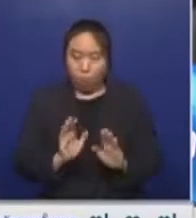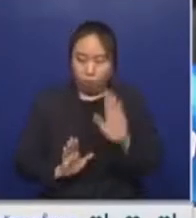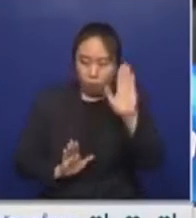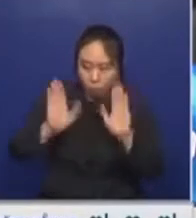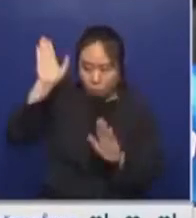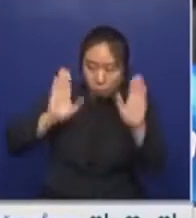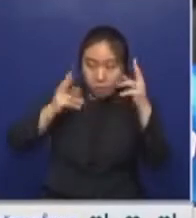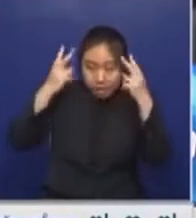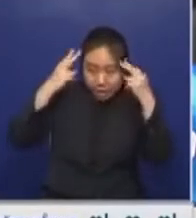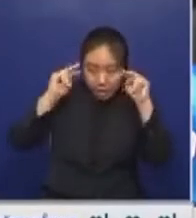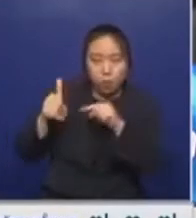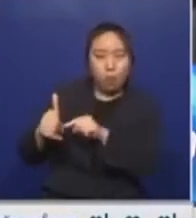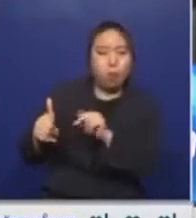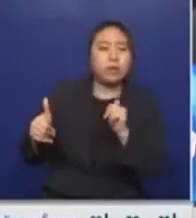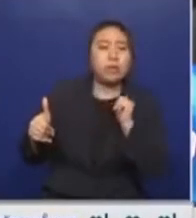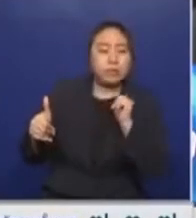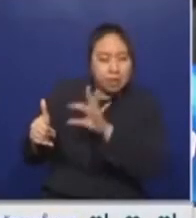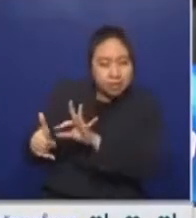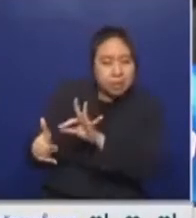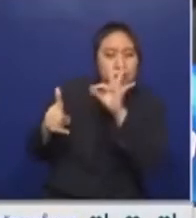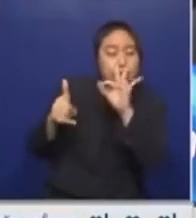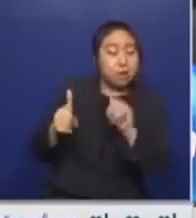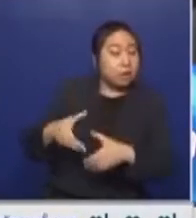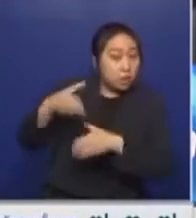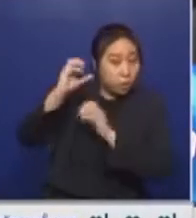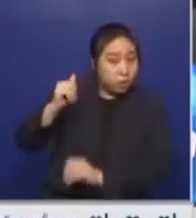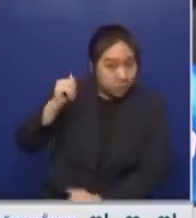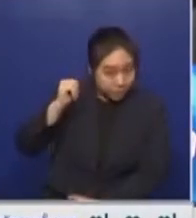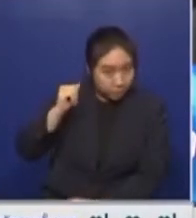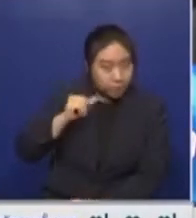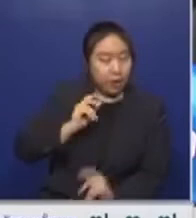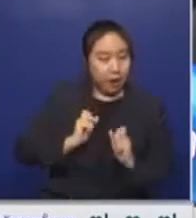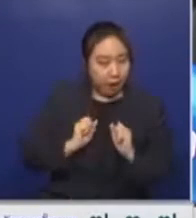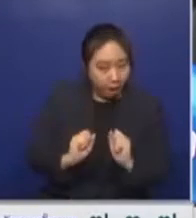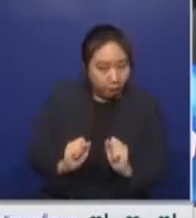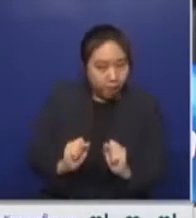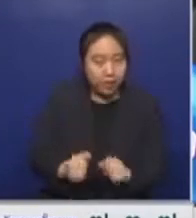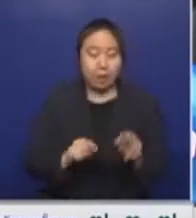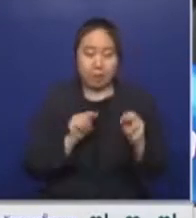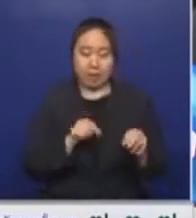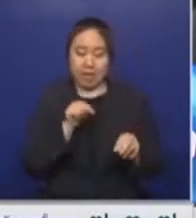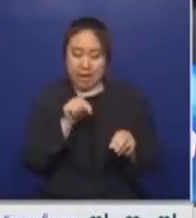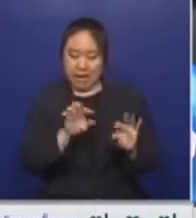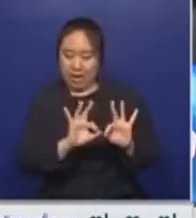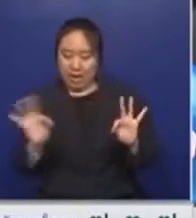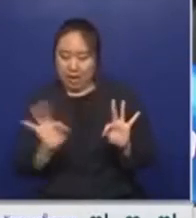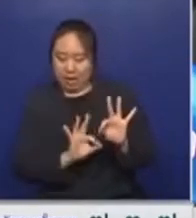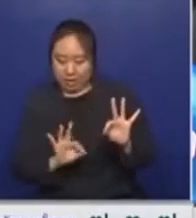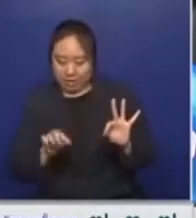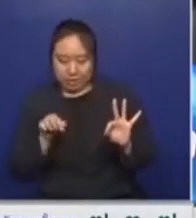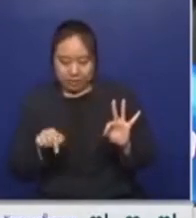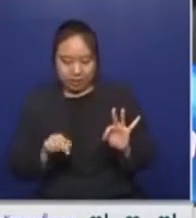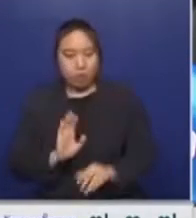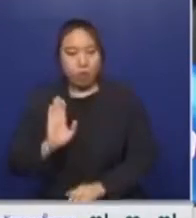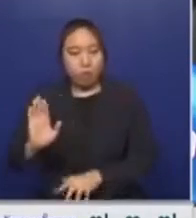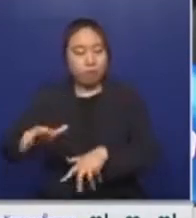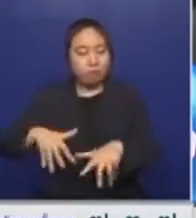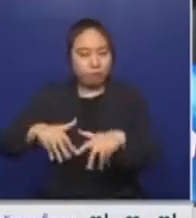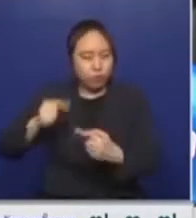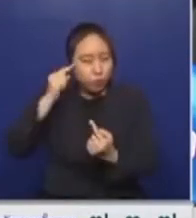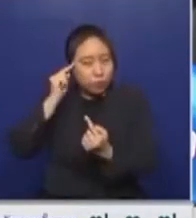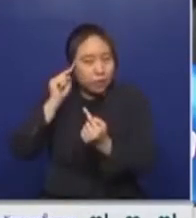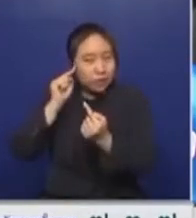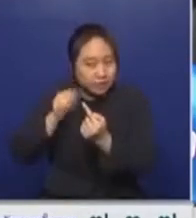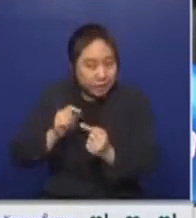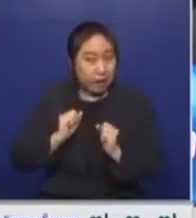ายกคนเดิมกลับมาเป็นอีกหรือเปล่านะคะพวกท่านยังจะกล้าใช้มาตรานี้ในการหักหานเจตจำนงของประชาชนอีกครั้